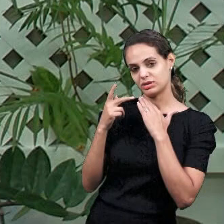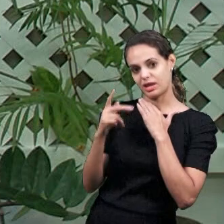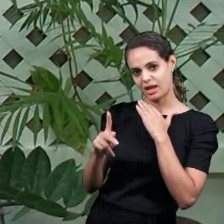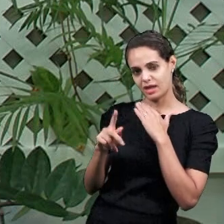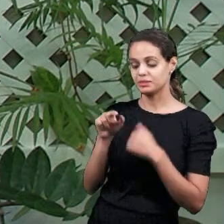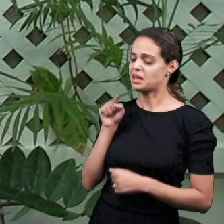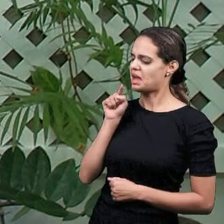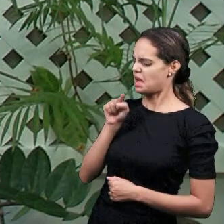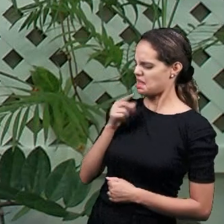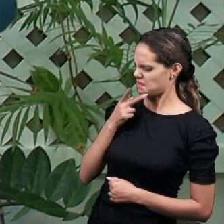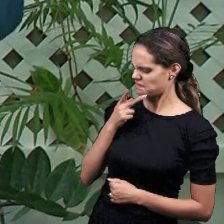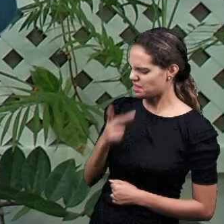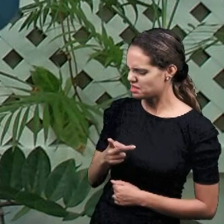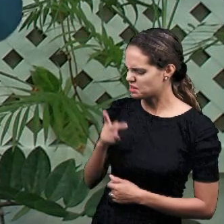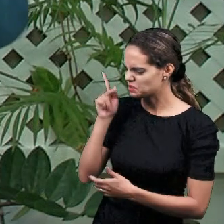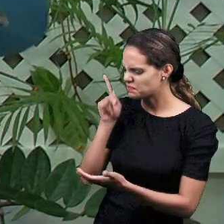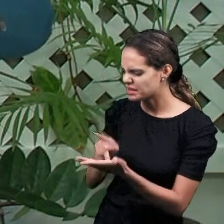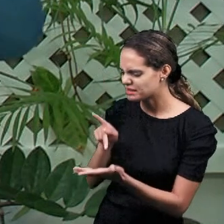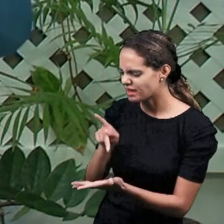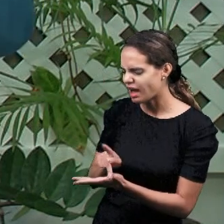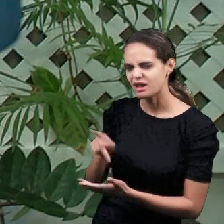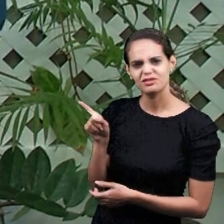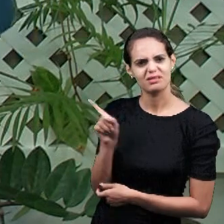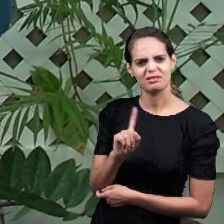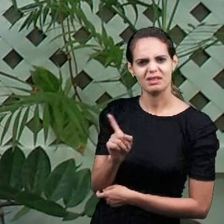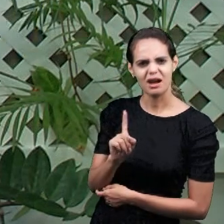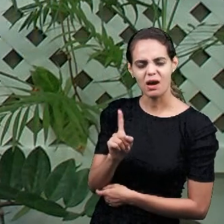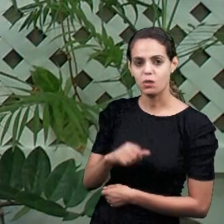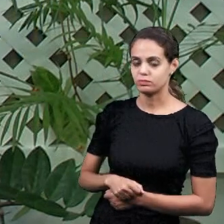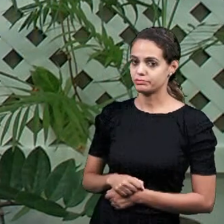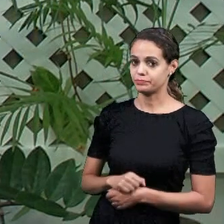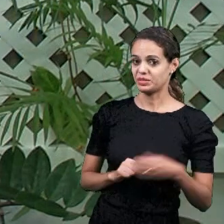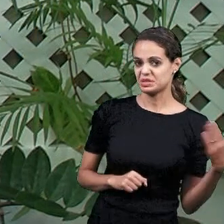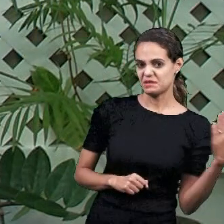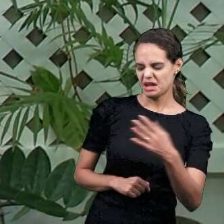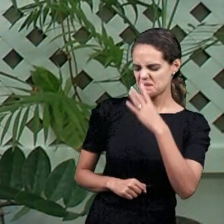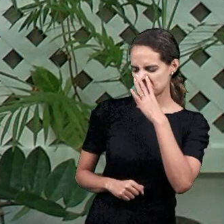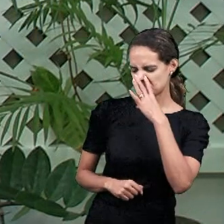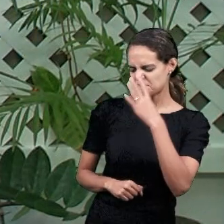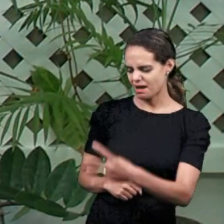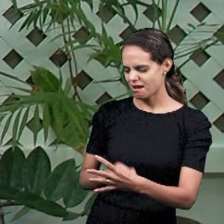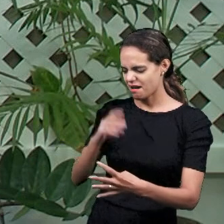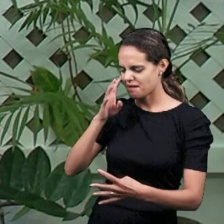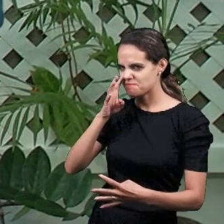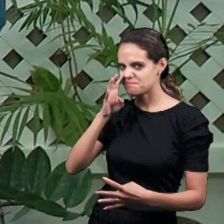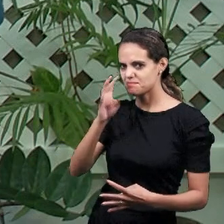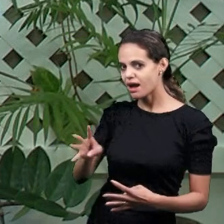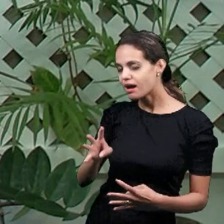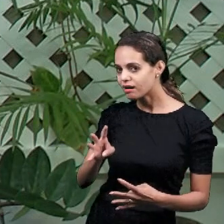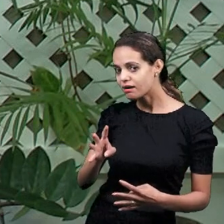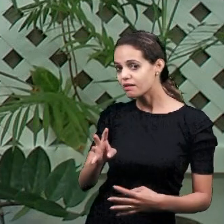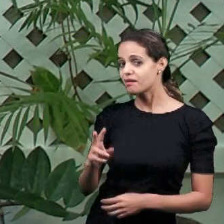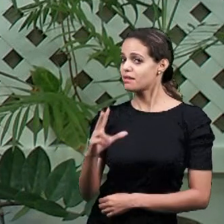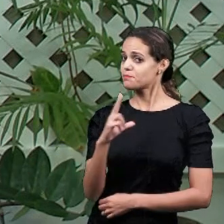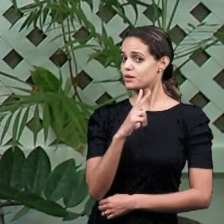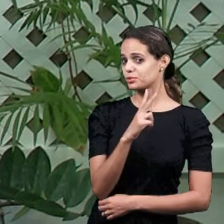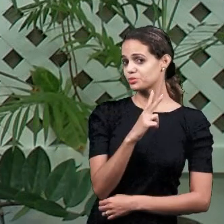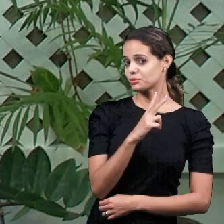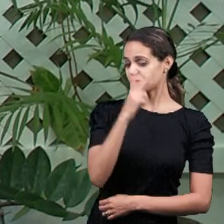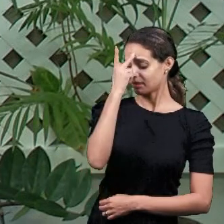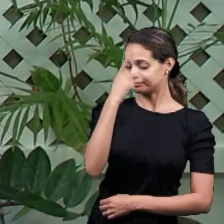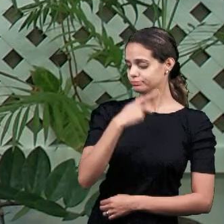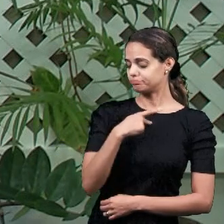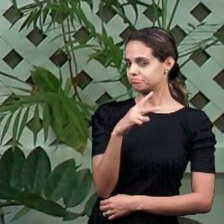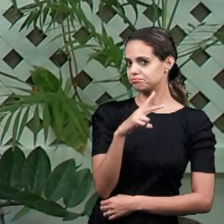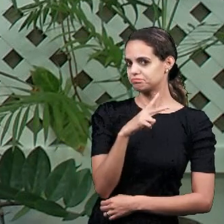entre avec une accusation personnelle. Et vous savez que le Saint-Esprit, c'est une personne. C'est pour